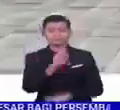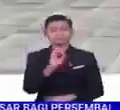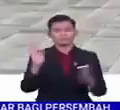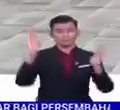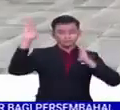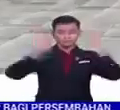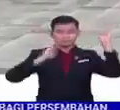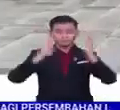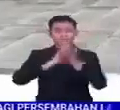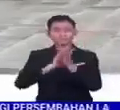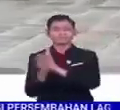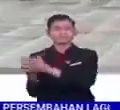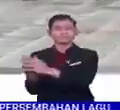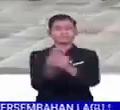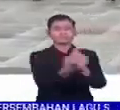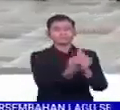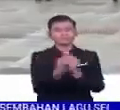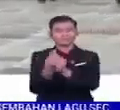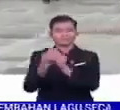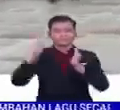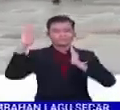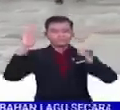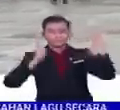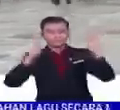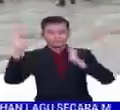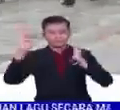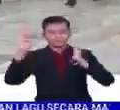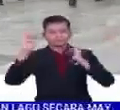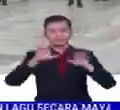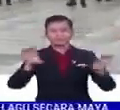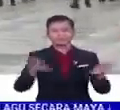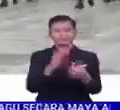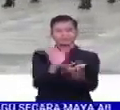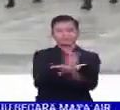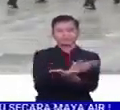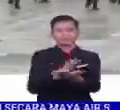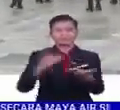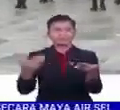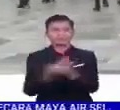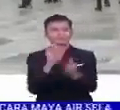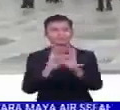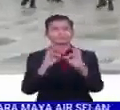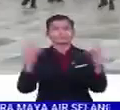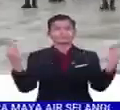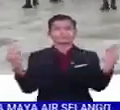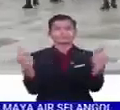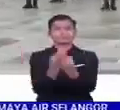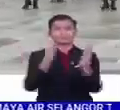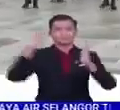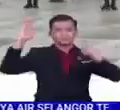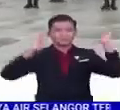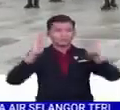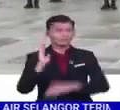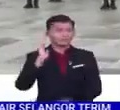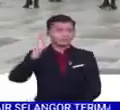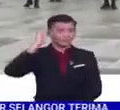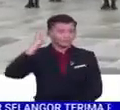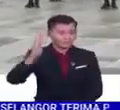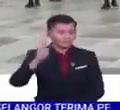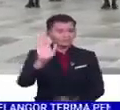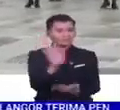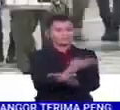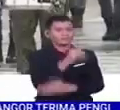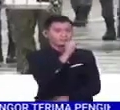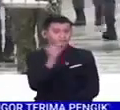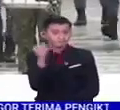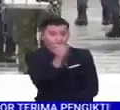elemen perpaduan negara. Beliau yang juga pencipta lirik lagu baharu berjudul Keluarga Malaysia bakal diperdengarkan buat kali pertama